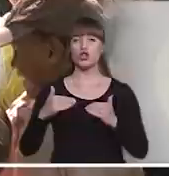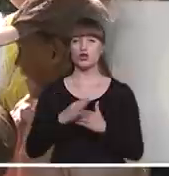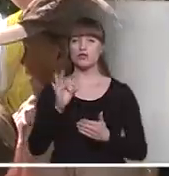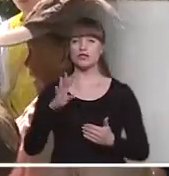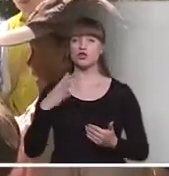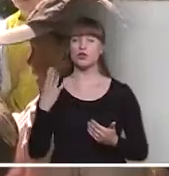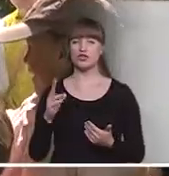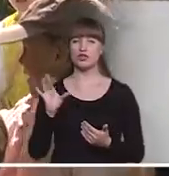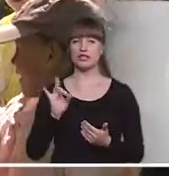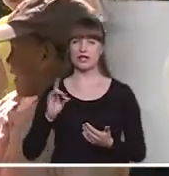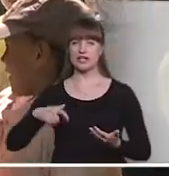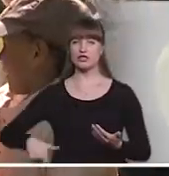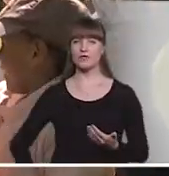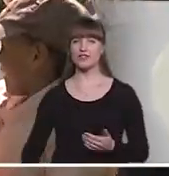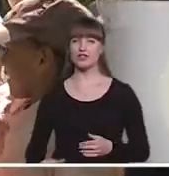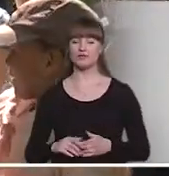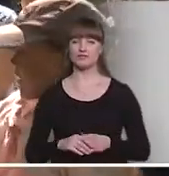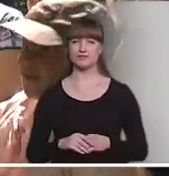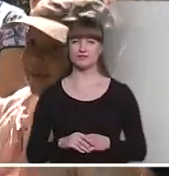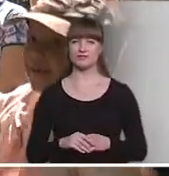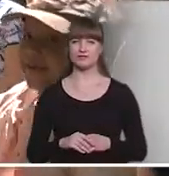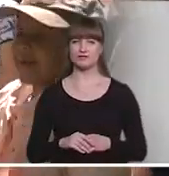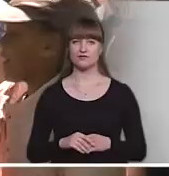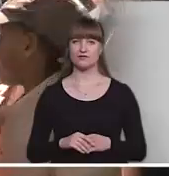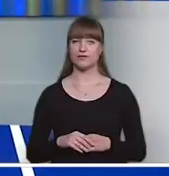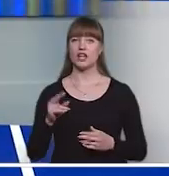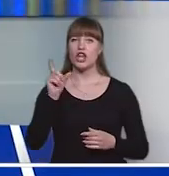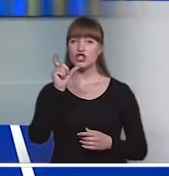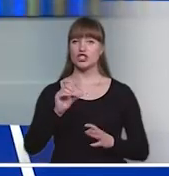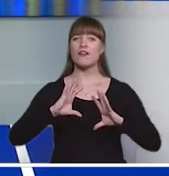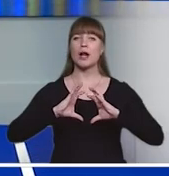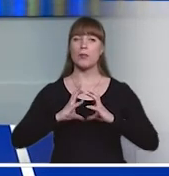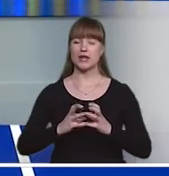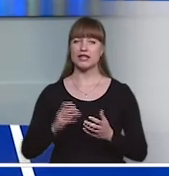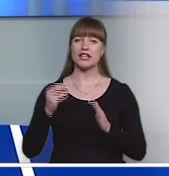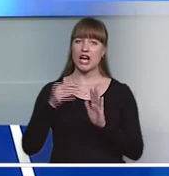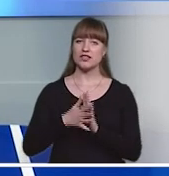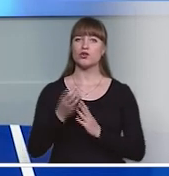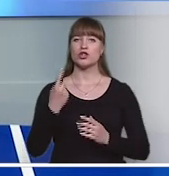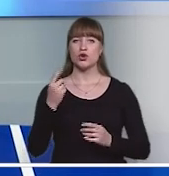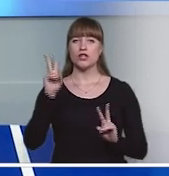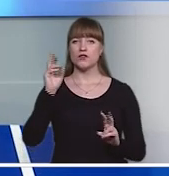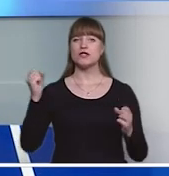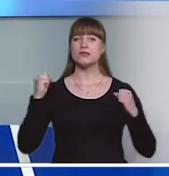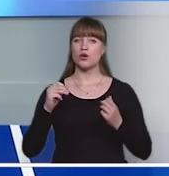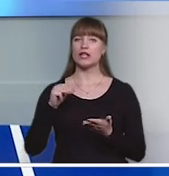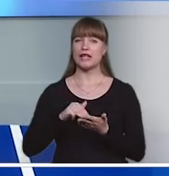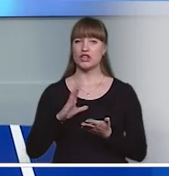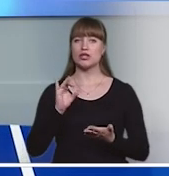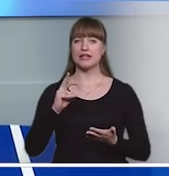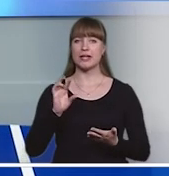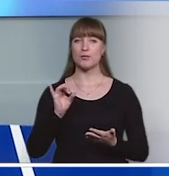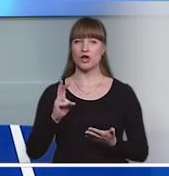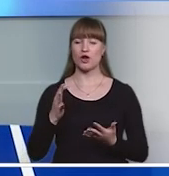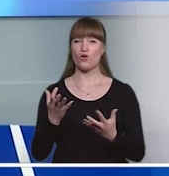Сурикова, Лев Клинов, Руслан Хамчиев, Дон 24, Ростов-на-Дону. Человек планеты освоил еще один вид спорта.